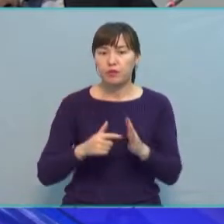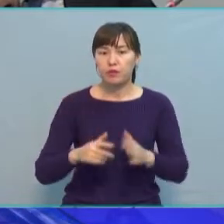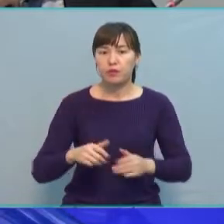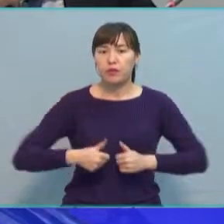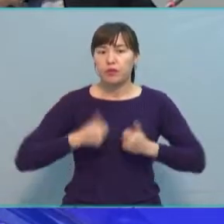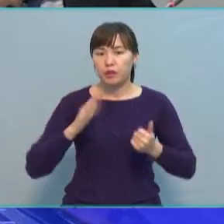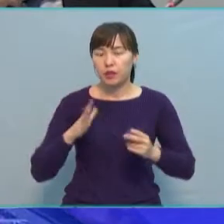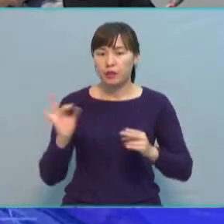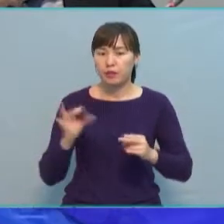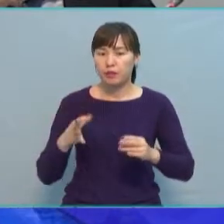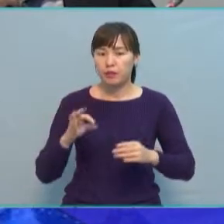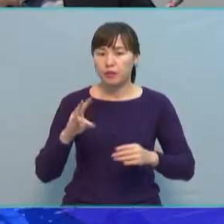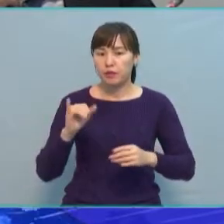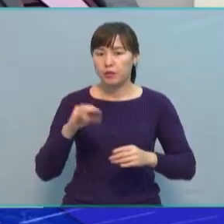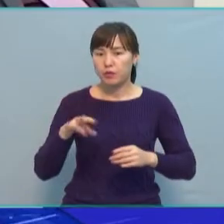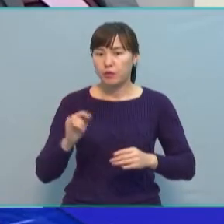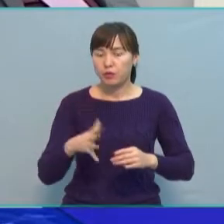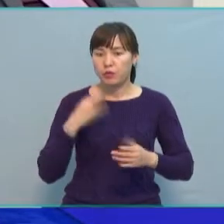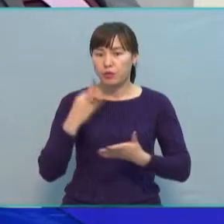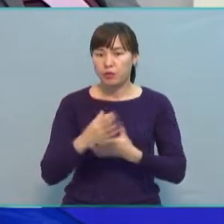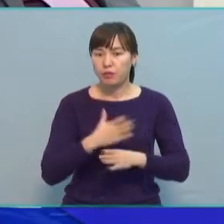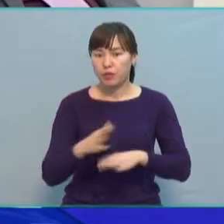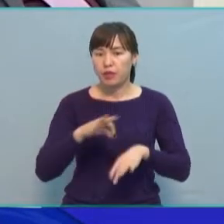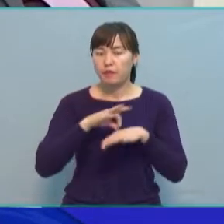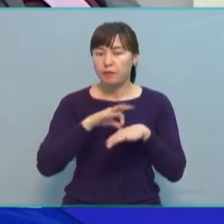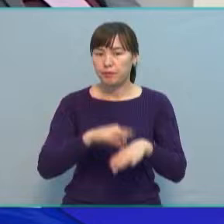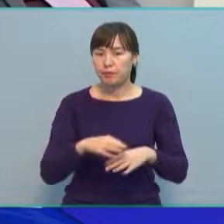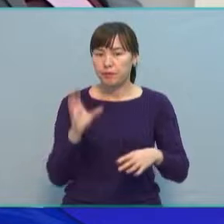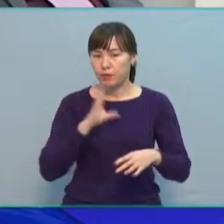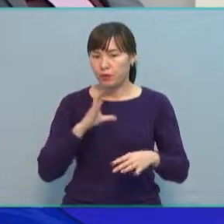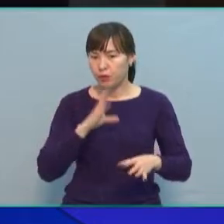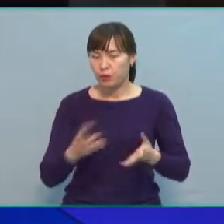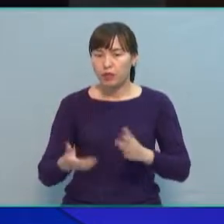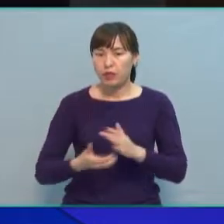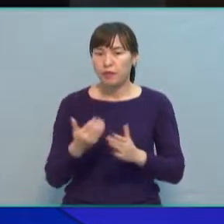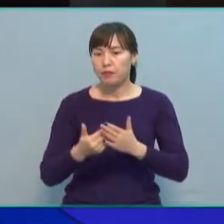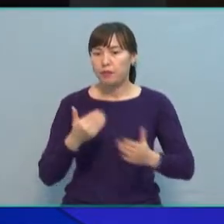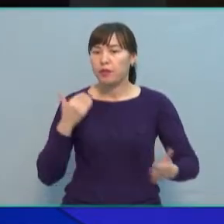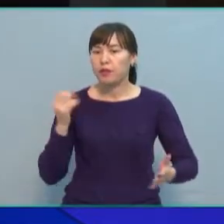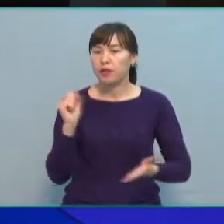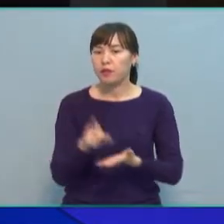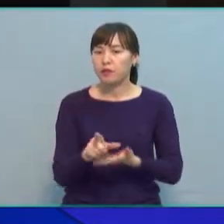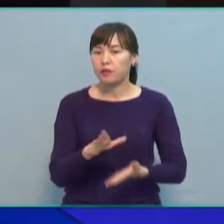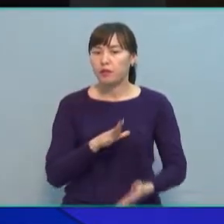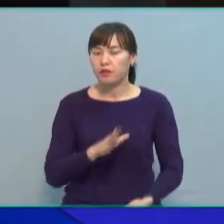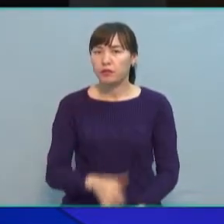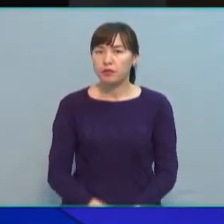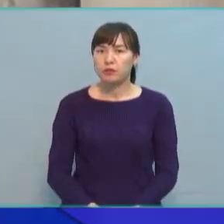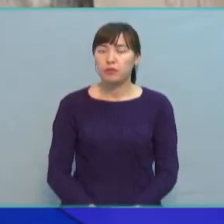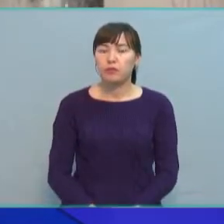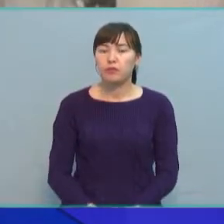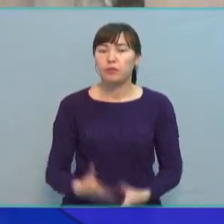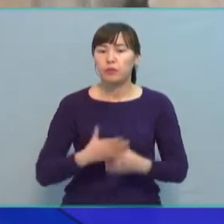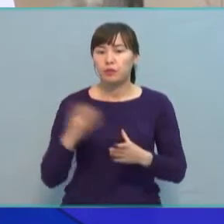күш салынбақ. Сондай-ақ Өмірзақ Естайұлы жауапты сала жетекшілеріне суармалы су тапшылығының алдын алуды тапсырды.